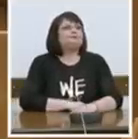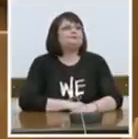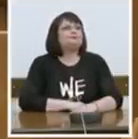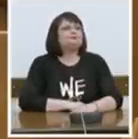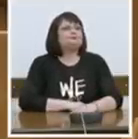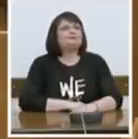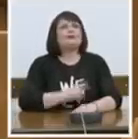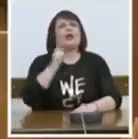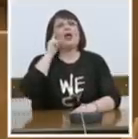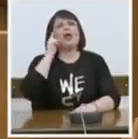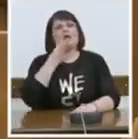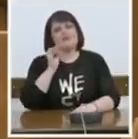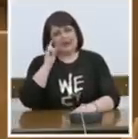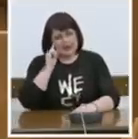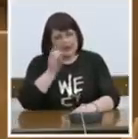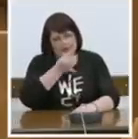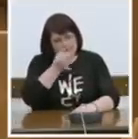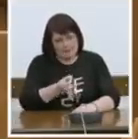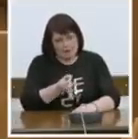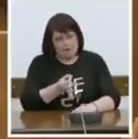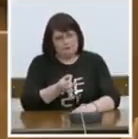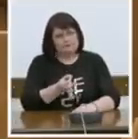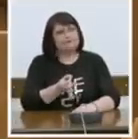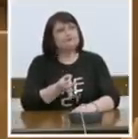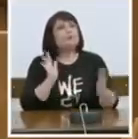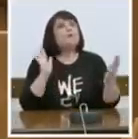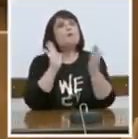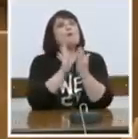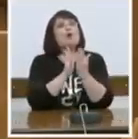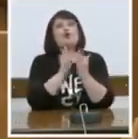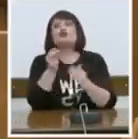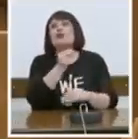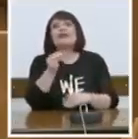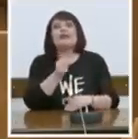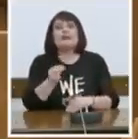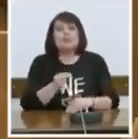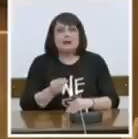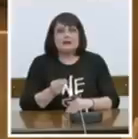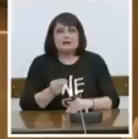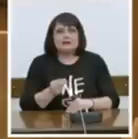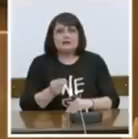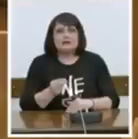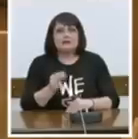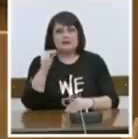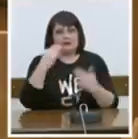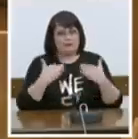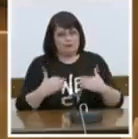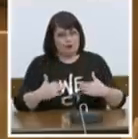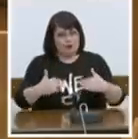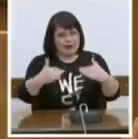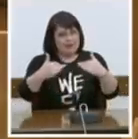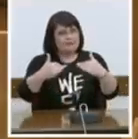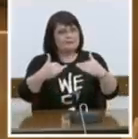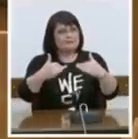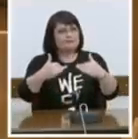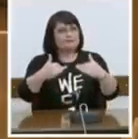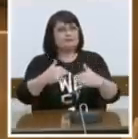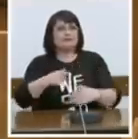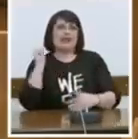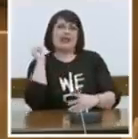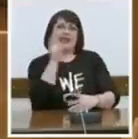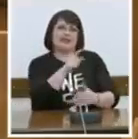Παρεπιπτόντως για το θέμα αυτό και για την αντιμετώπιση των γυναικών στο Κοινοβούλιο, απέστειλα